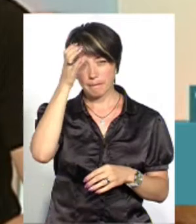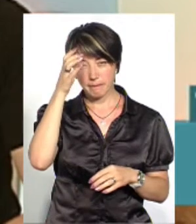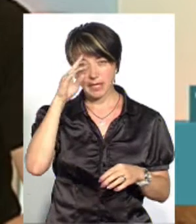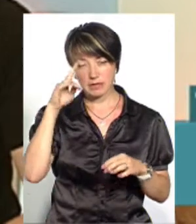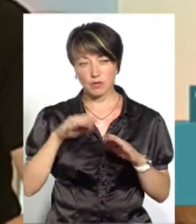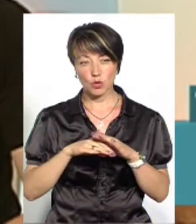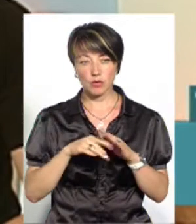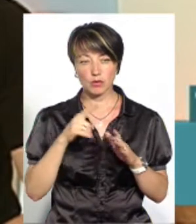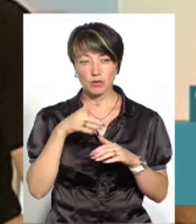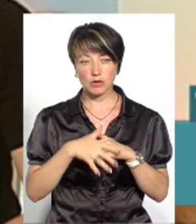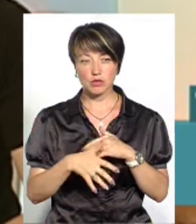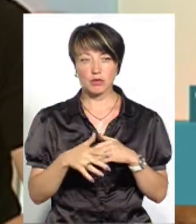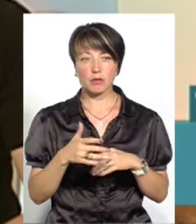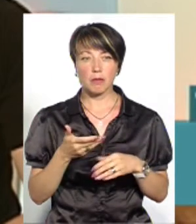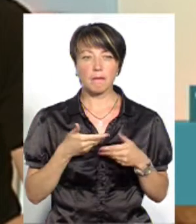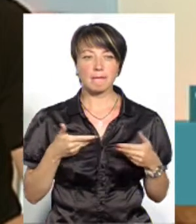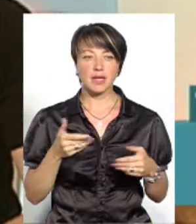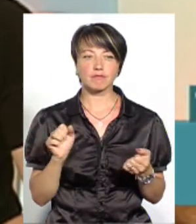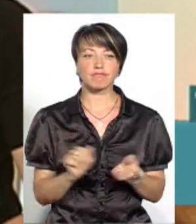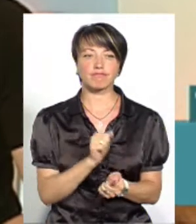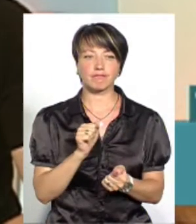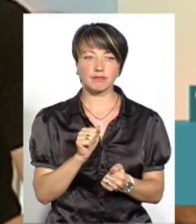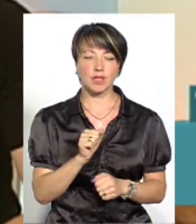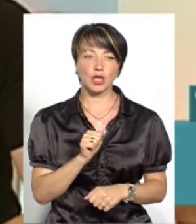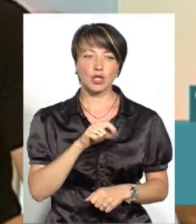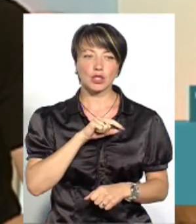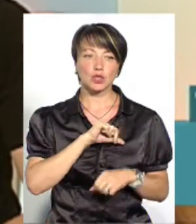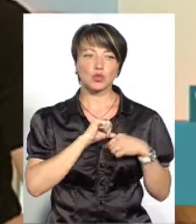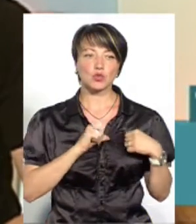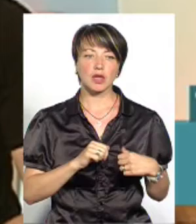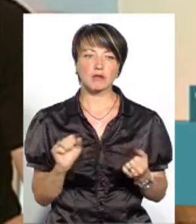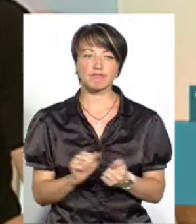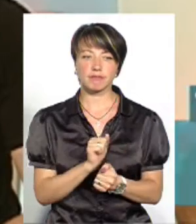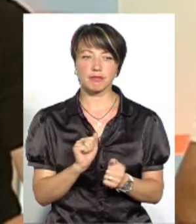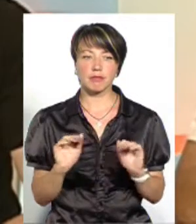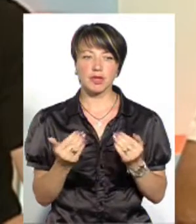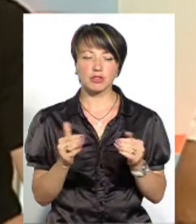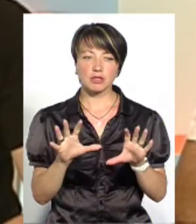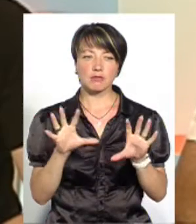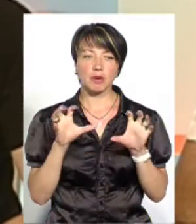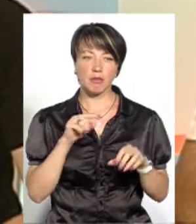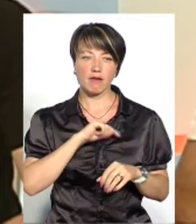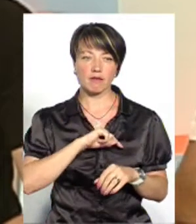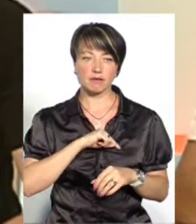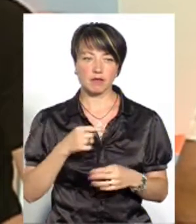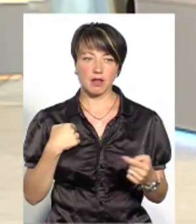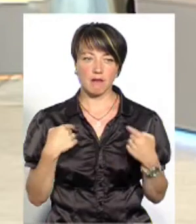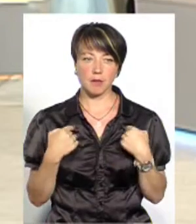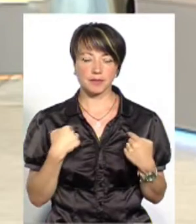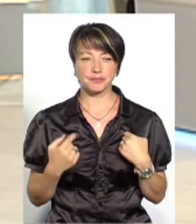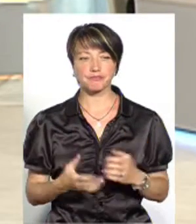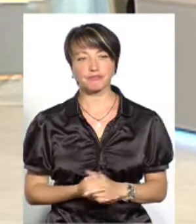ми, можливо, грубіємо, душа загрубіла і менше сприймає, менше вражається психологічно.